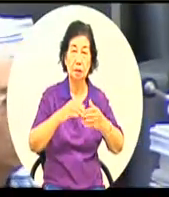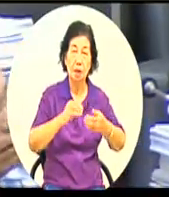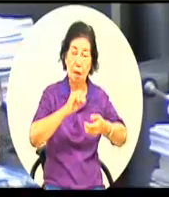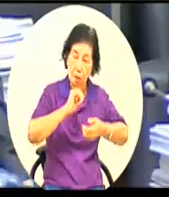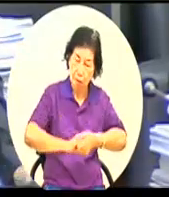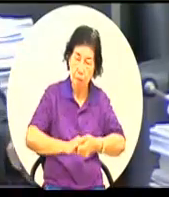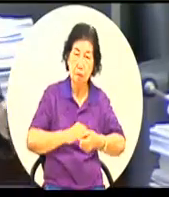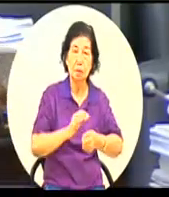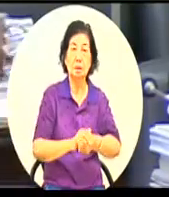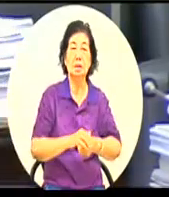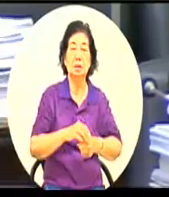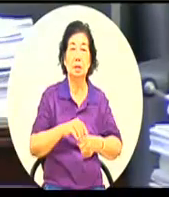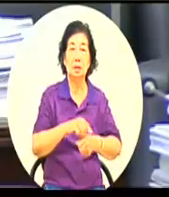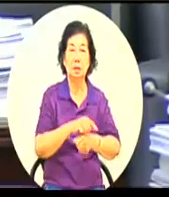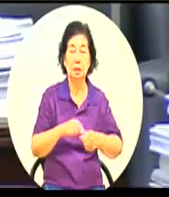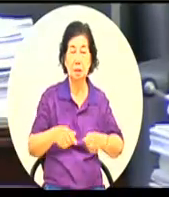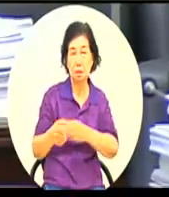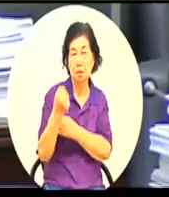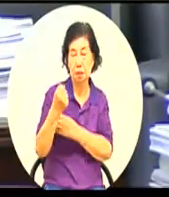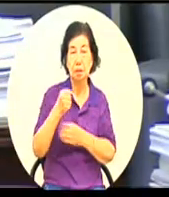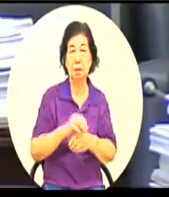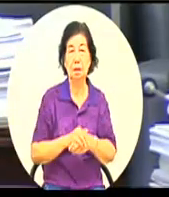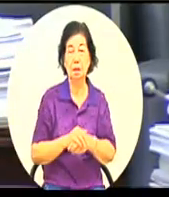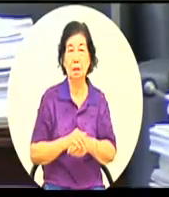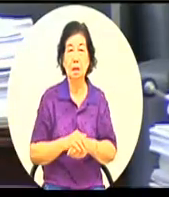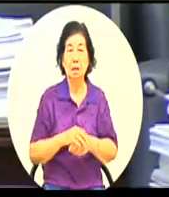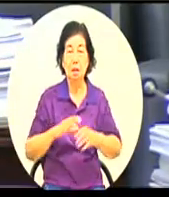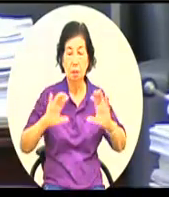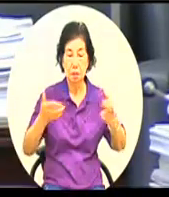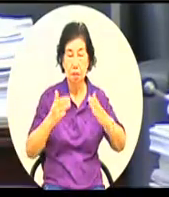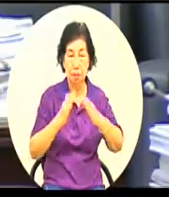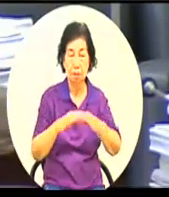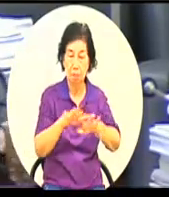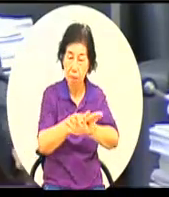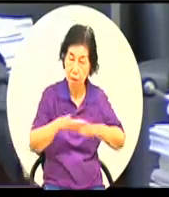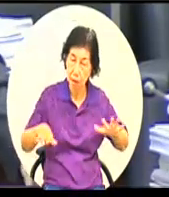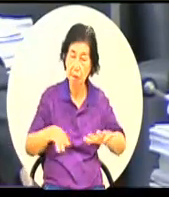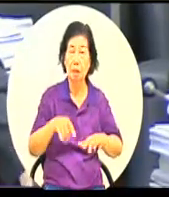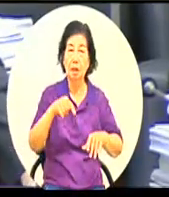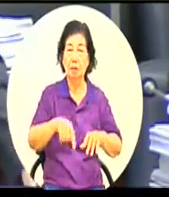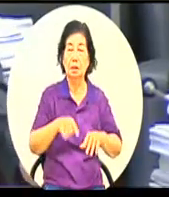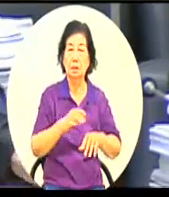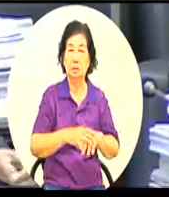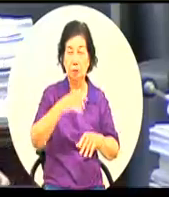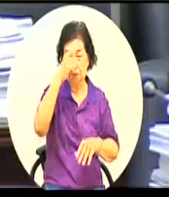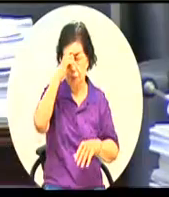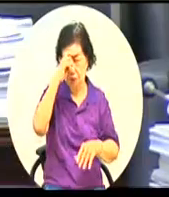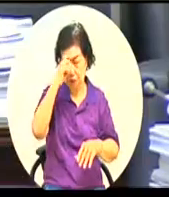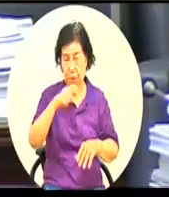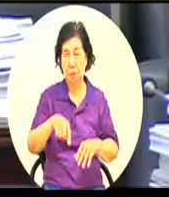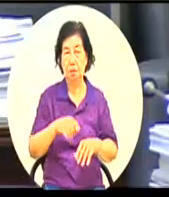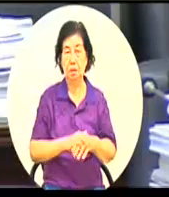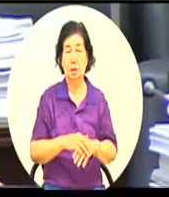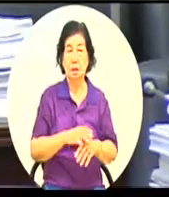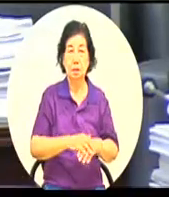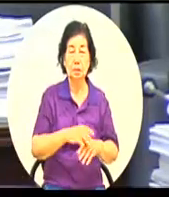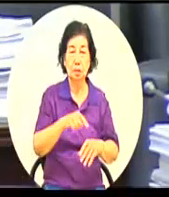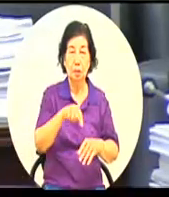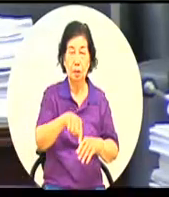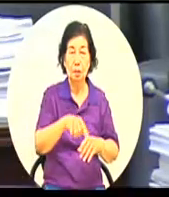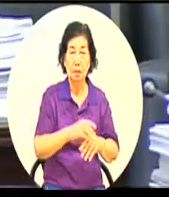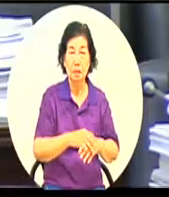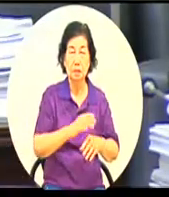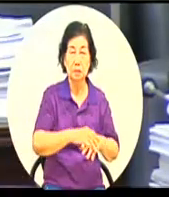家安全进步甲希望的杀手。军公教是咱全民的共同资